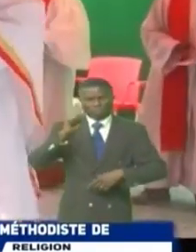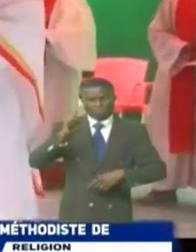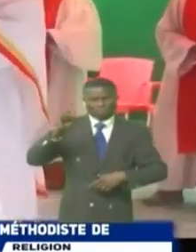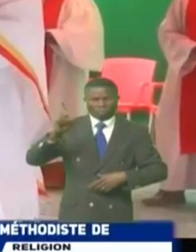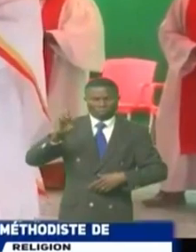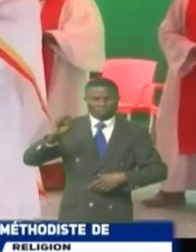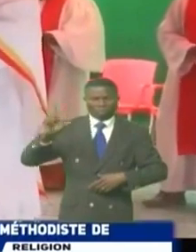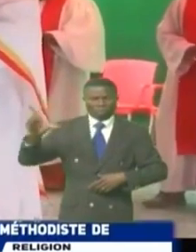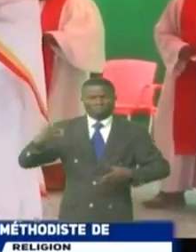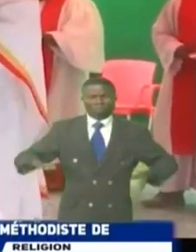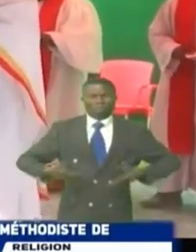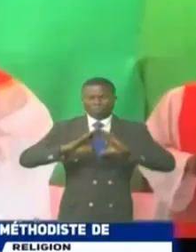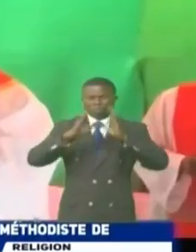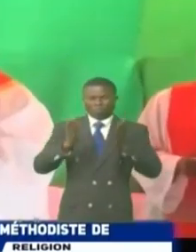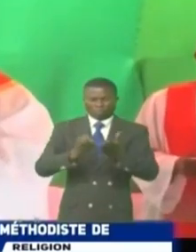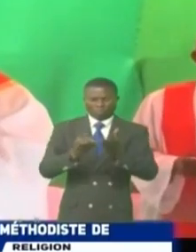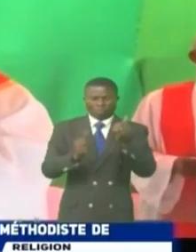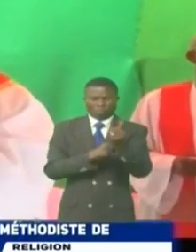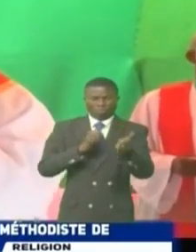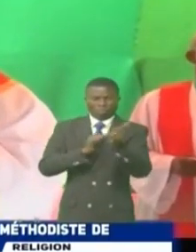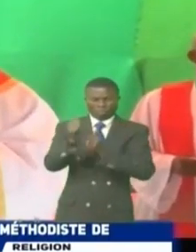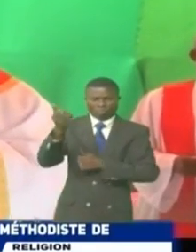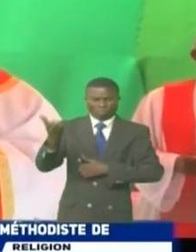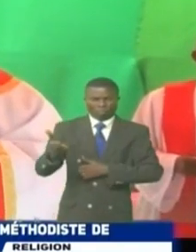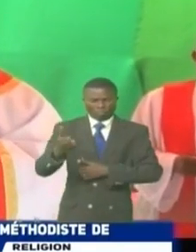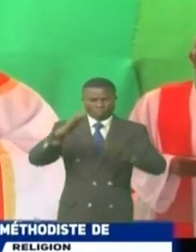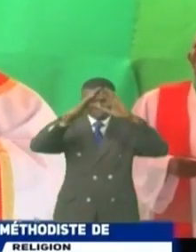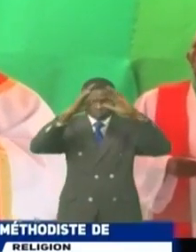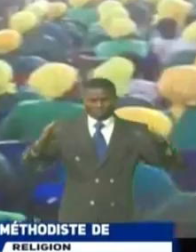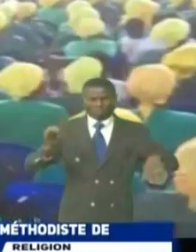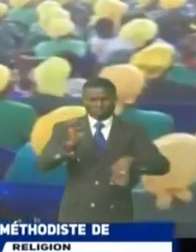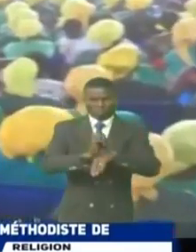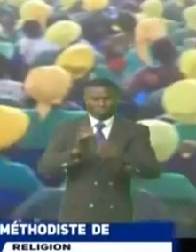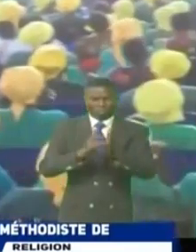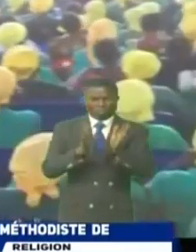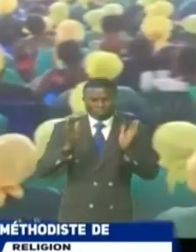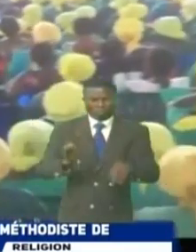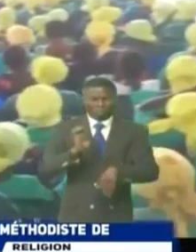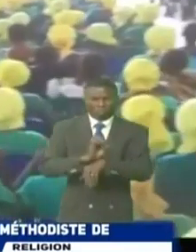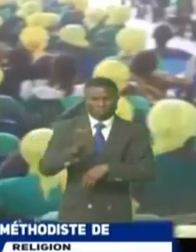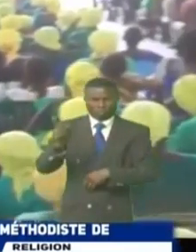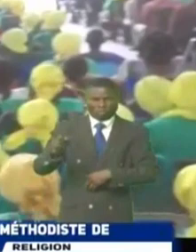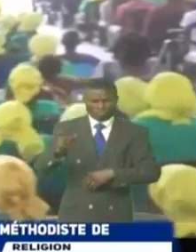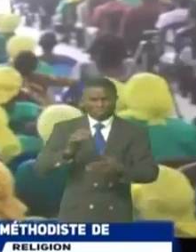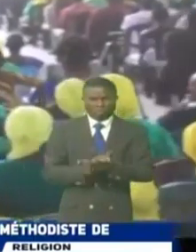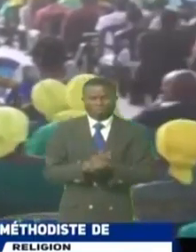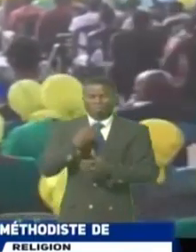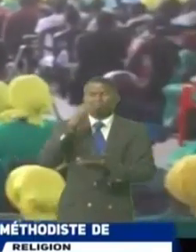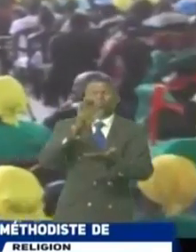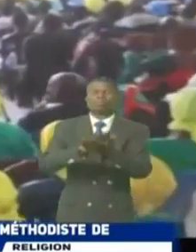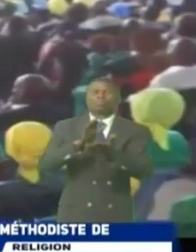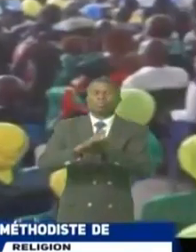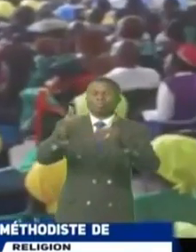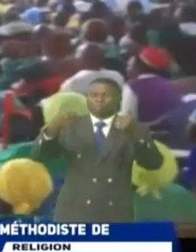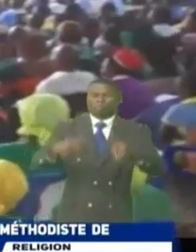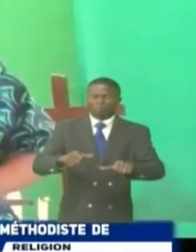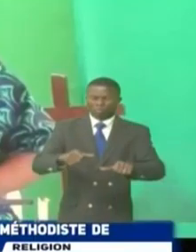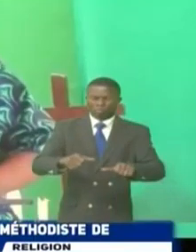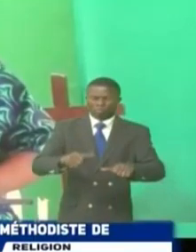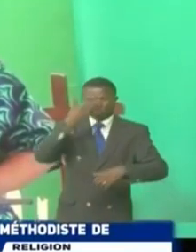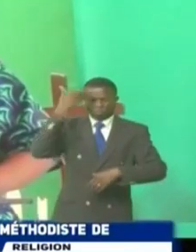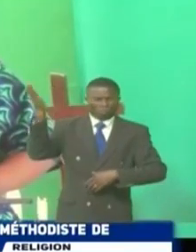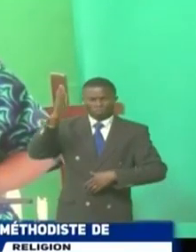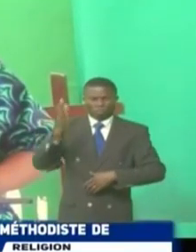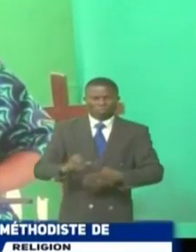fait la joie de tout passant. Cette œuvre, on dit des chrétiens de cette église, est une action des grâces qui restera à jamais gravée dans